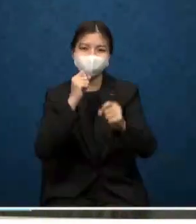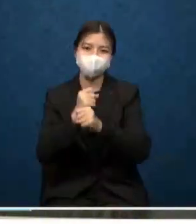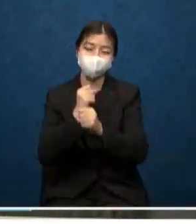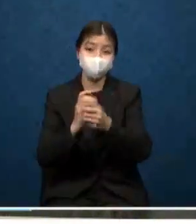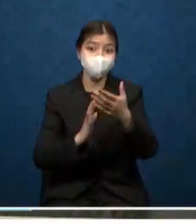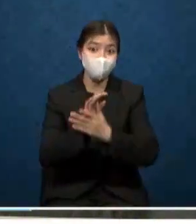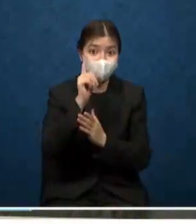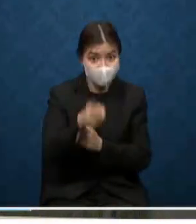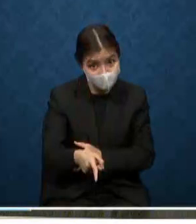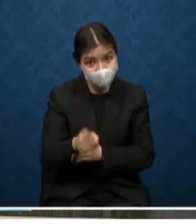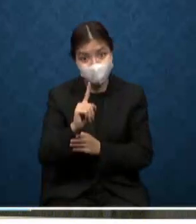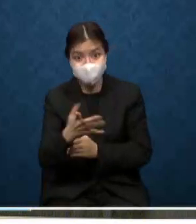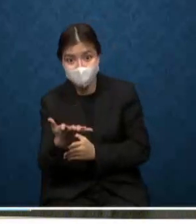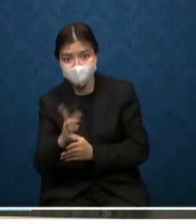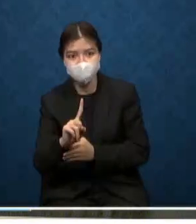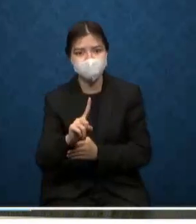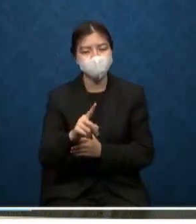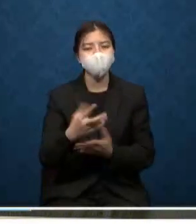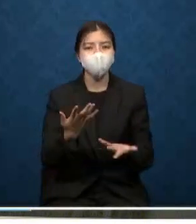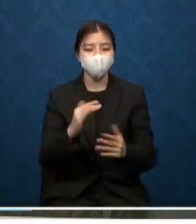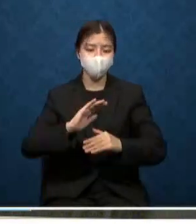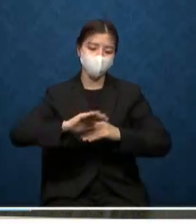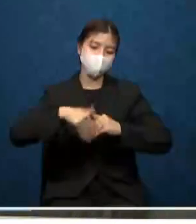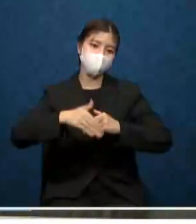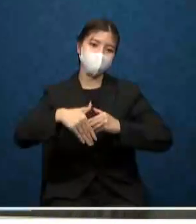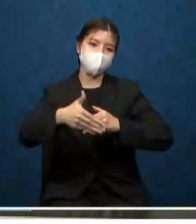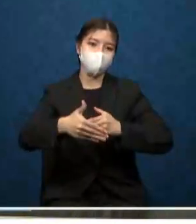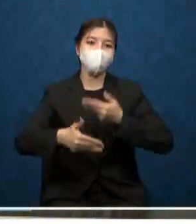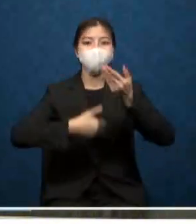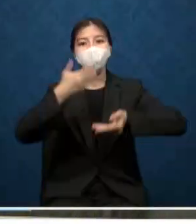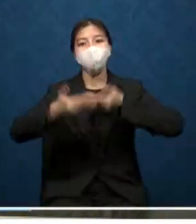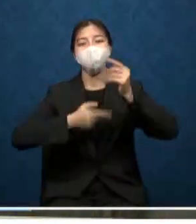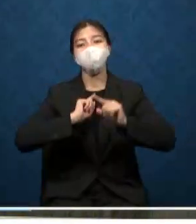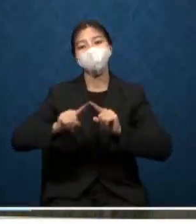จริงหรือไม่และในตลอดระยะทางของการดำเนินกิจกรรมต่